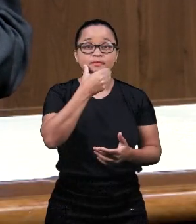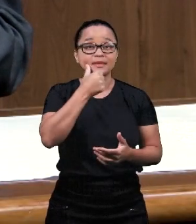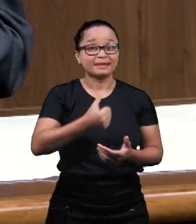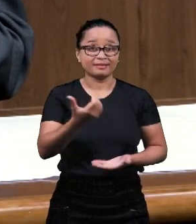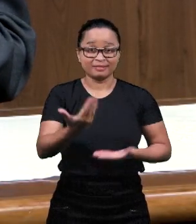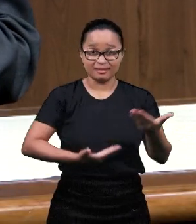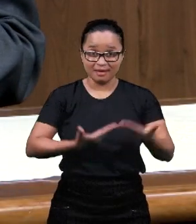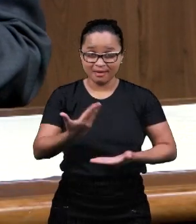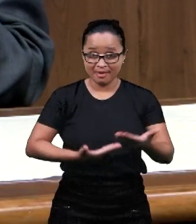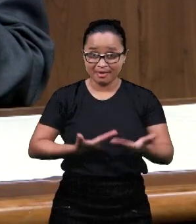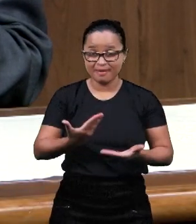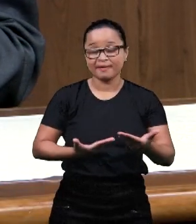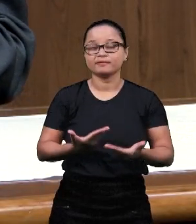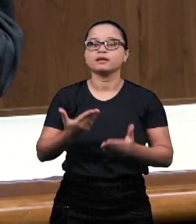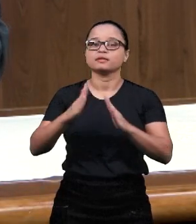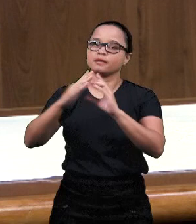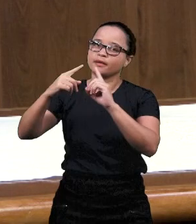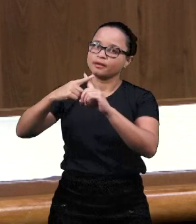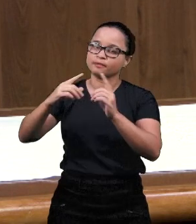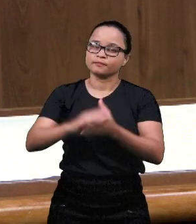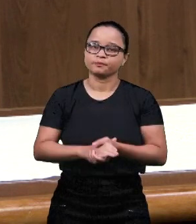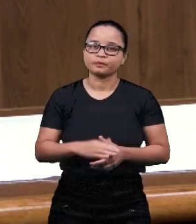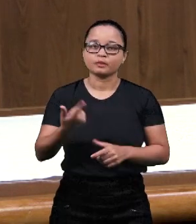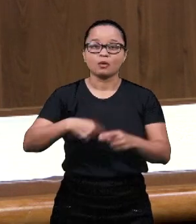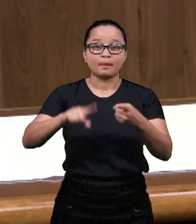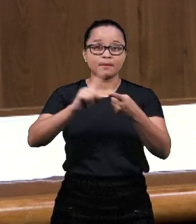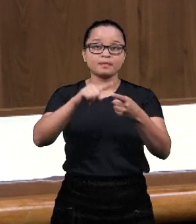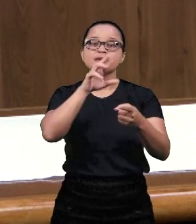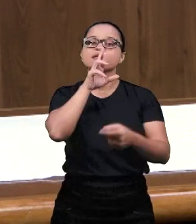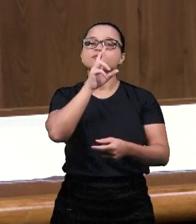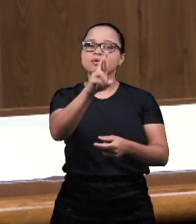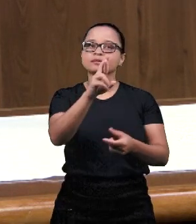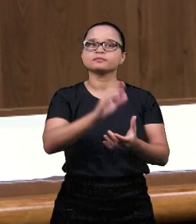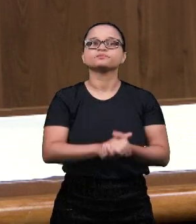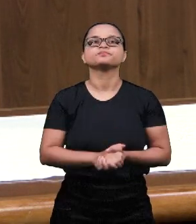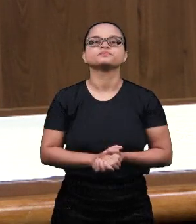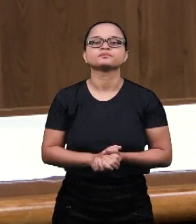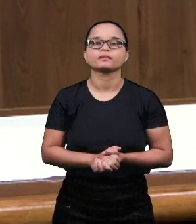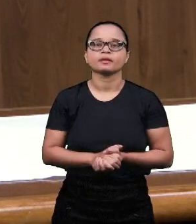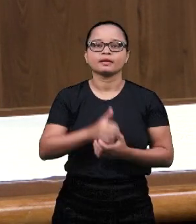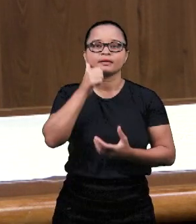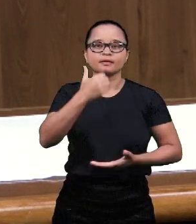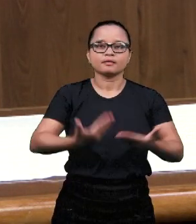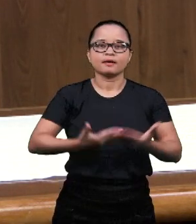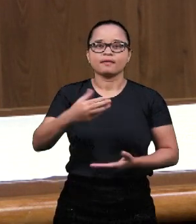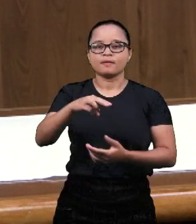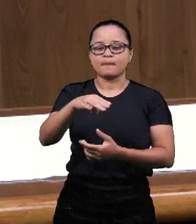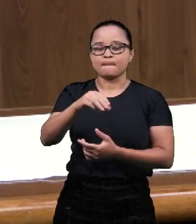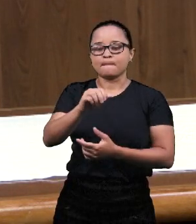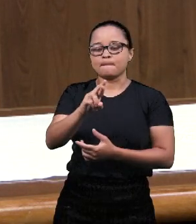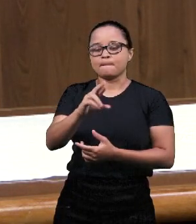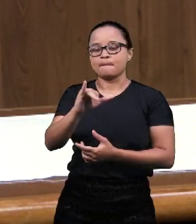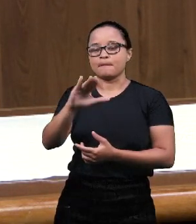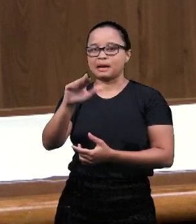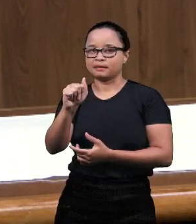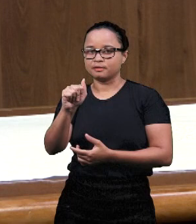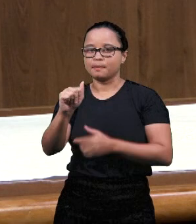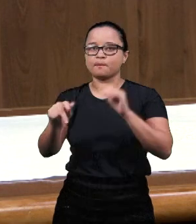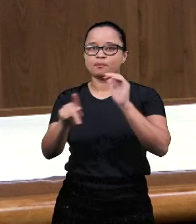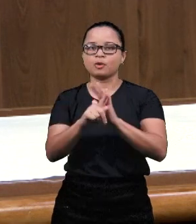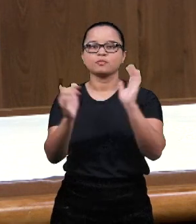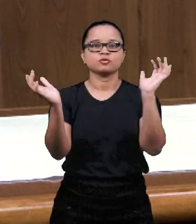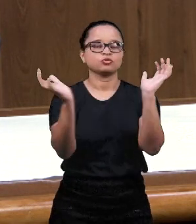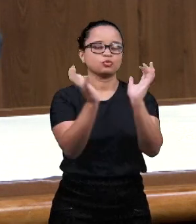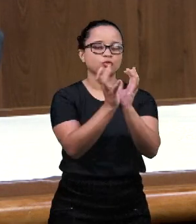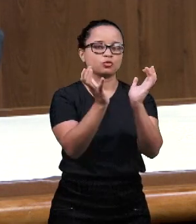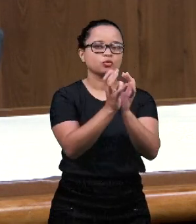l'Église. La première réponse va être la sœur Marcia, qui fait partie du groupe de dames. de l'église centrale de Guarapari,